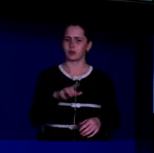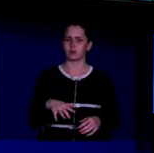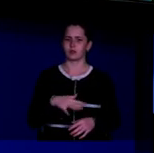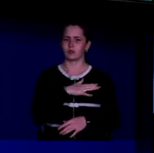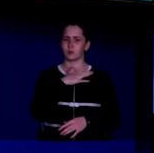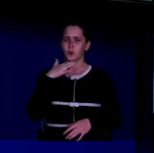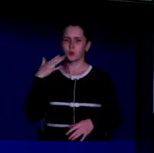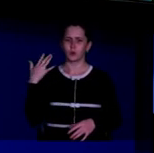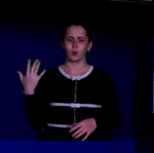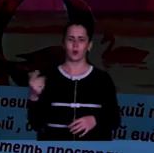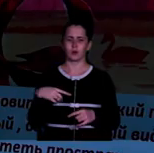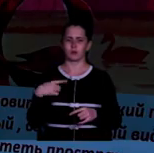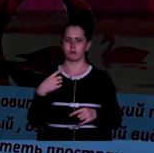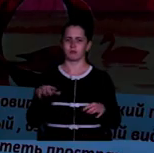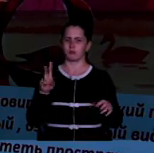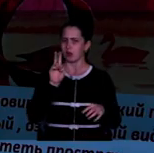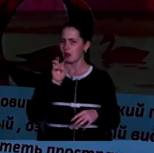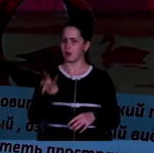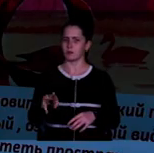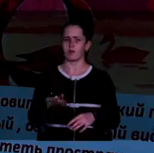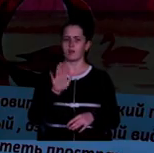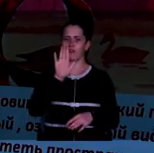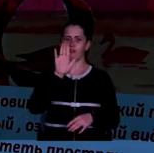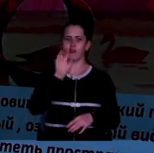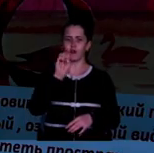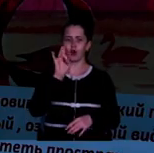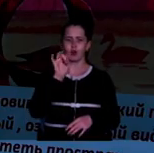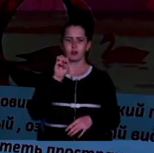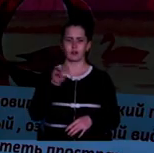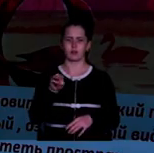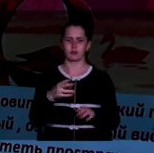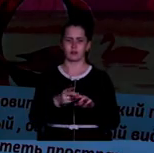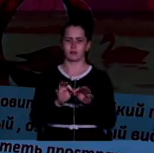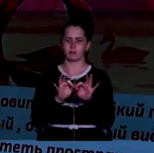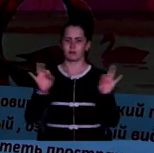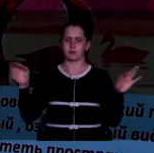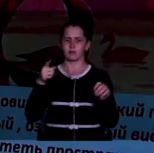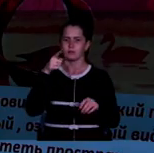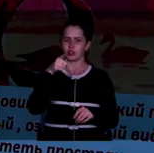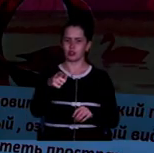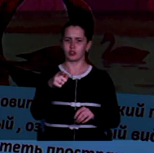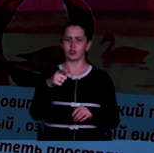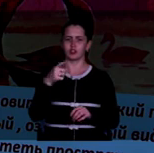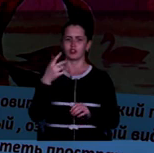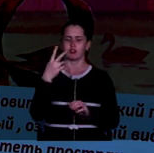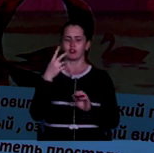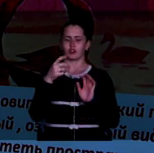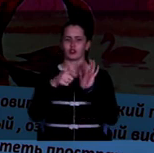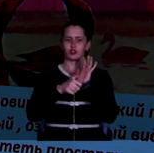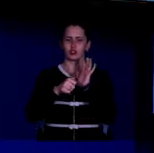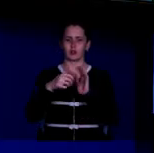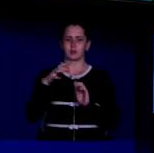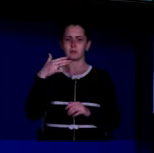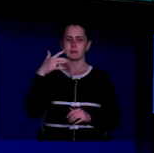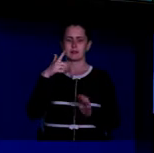несколько тысяч верст. Верста, ребята, это мера длины, равна 1067